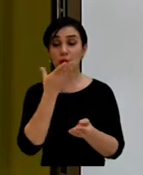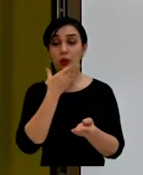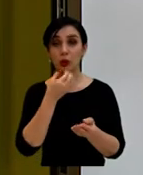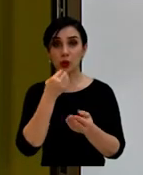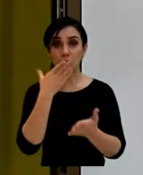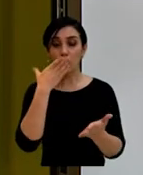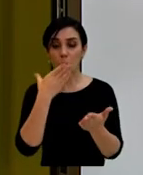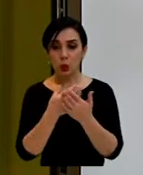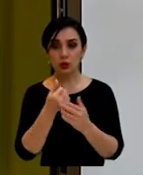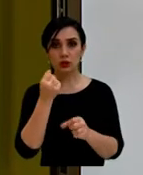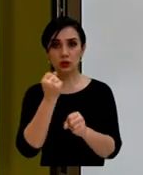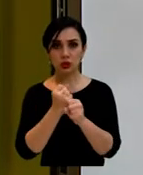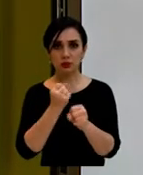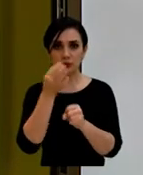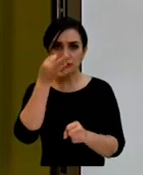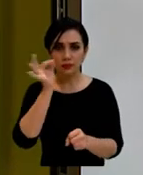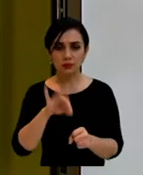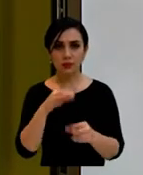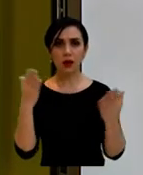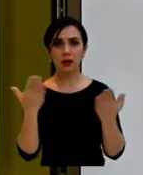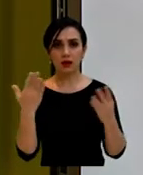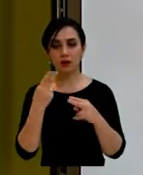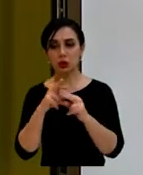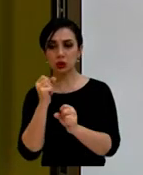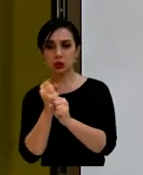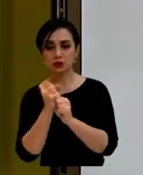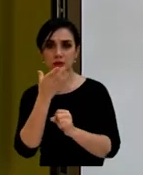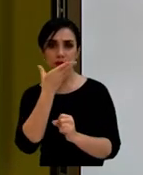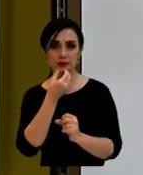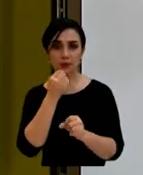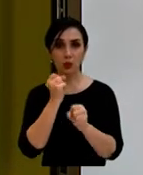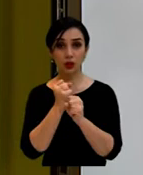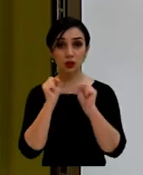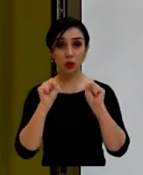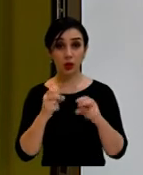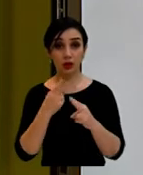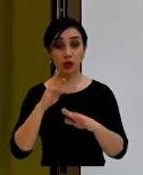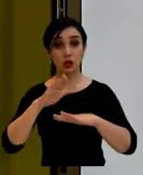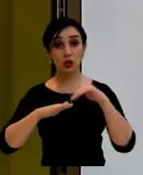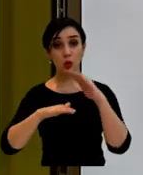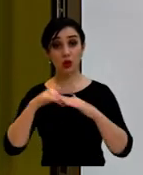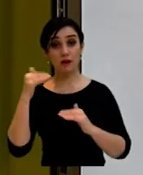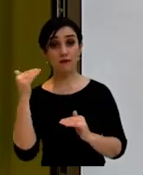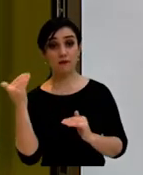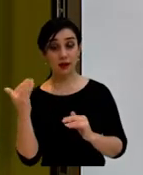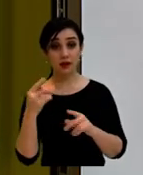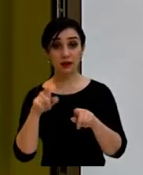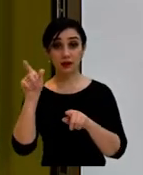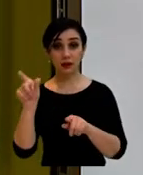Go'zal o'z ishining ustasi, har qanday ishni go'zal bajara oladigan soha vakili bu